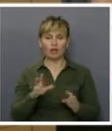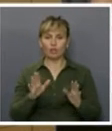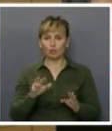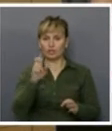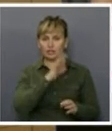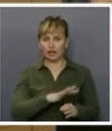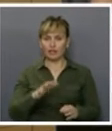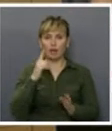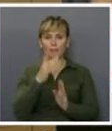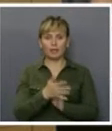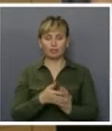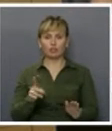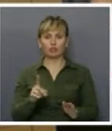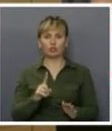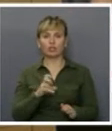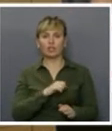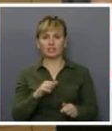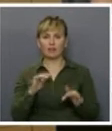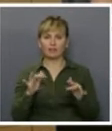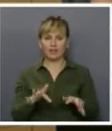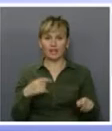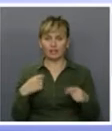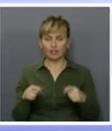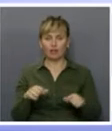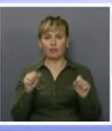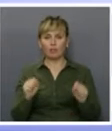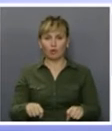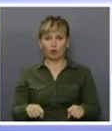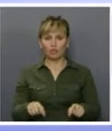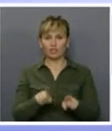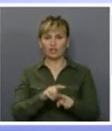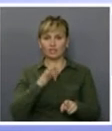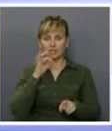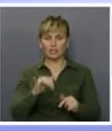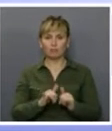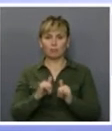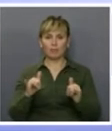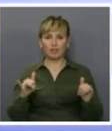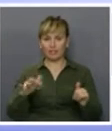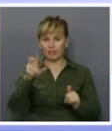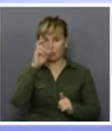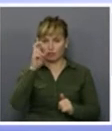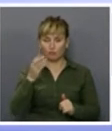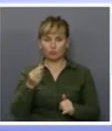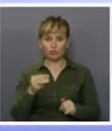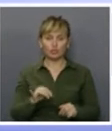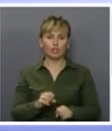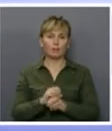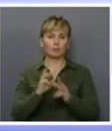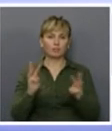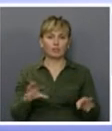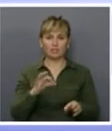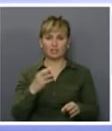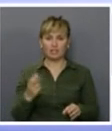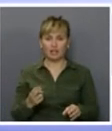страна понимает, что на самом деле на торговле можно, так сказать, пополнять казну, бюджет и обеспечивать социальные